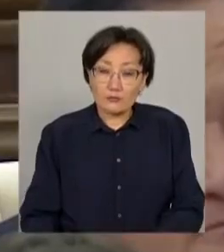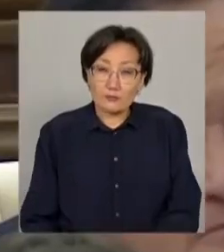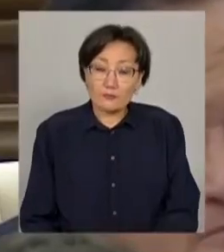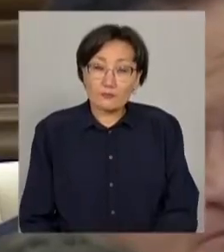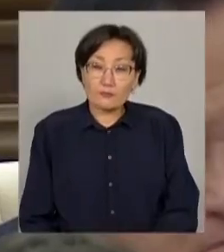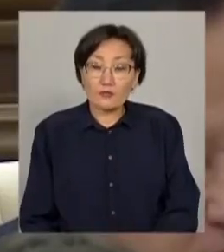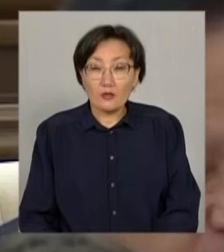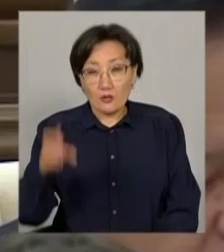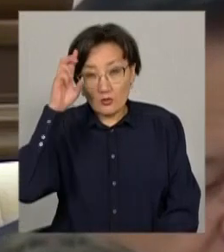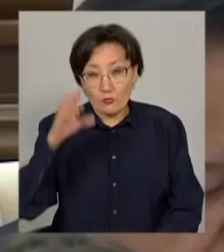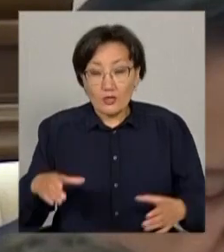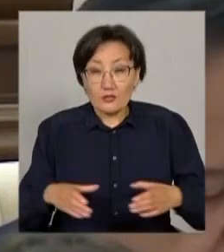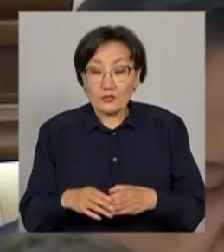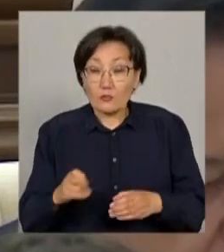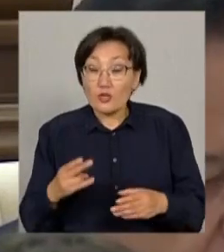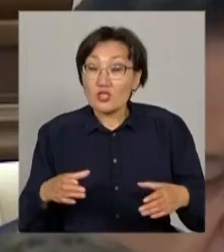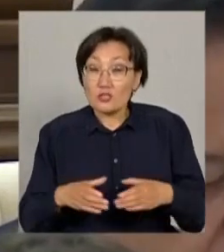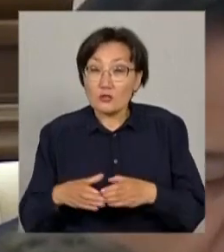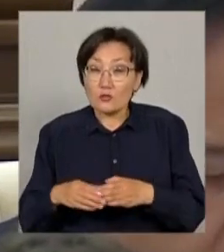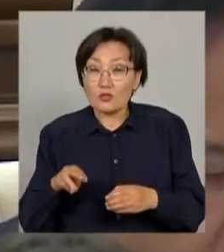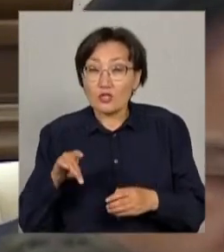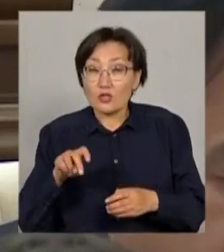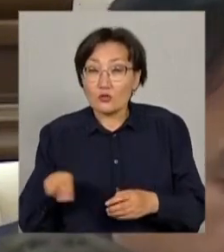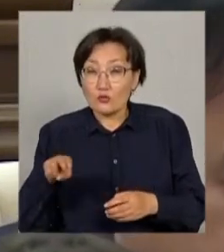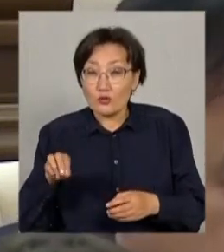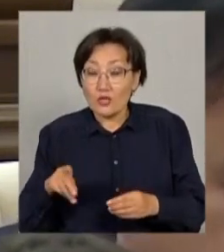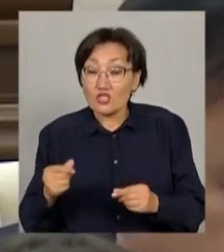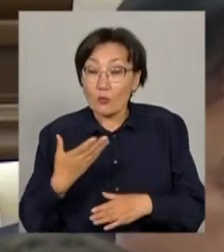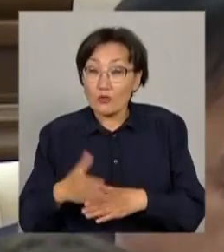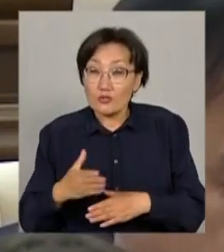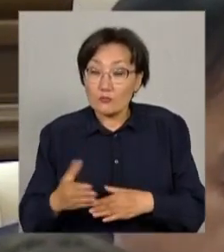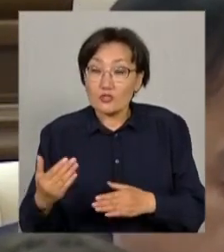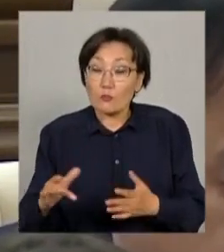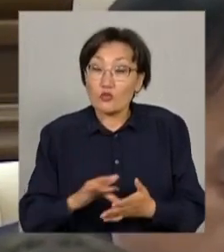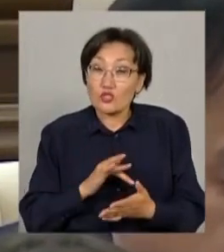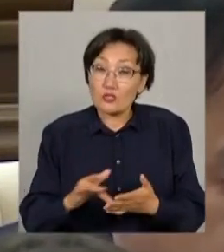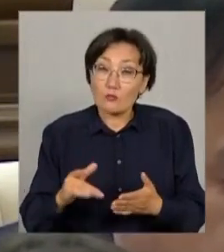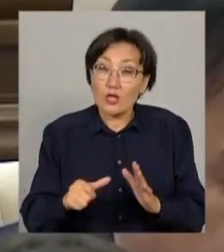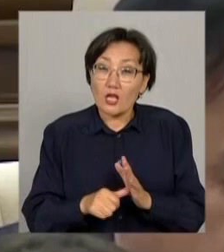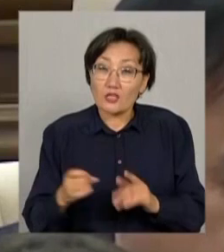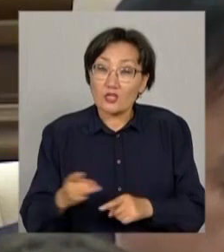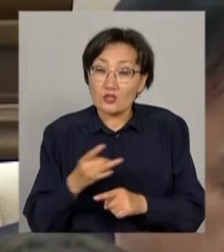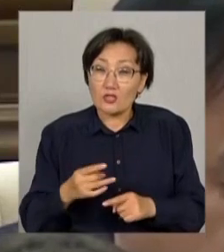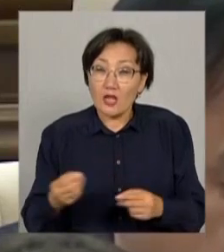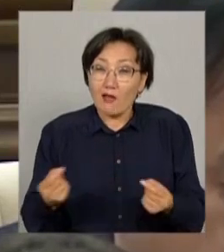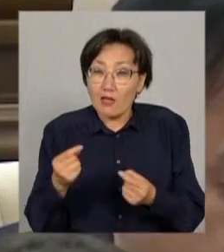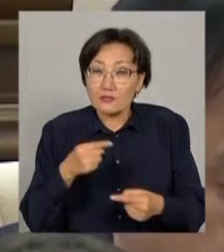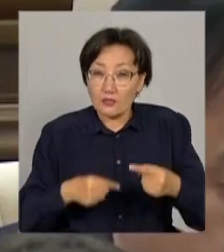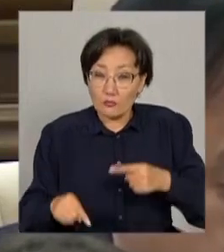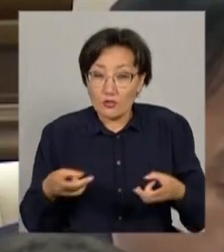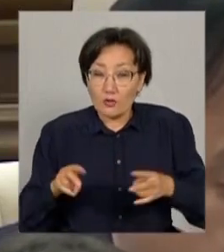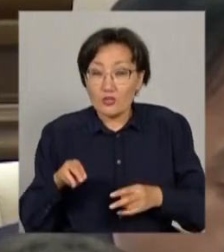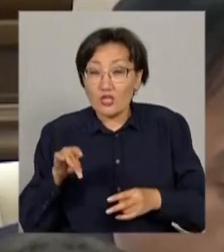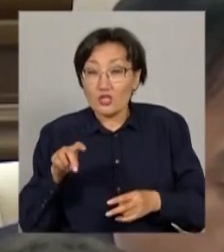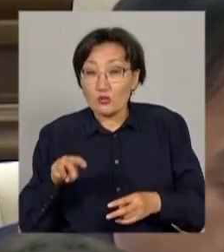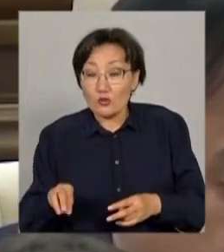Мемлекет холдингтер мен ұлттық компанияларға триллиондап қаражат бөлсе, ал олар бюджетке 6 есе аз қайтарып жатыр. Қалған